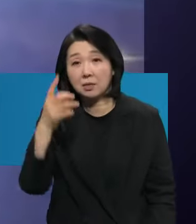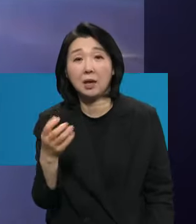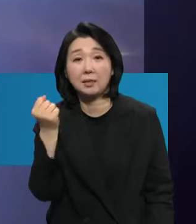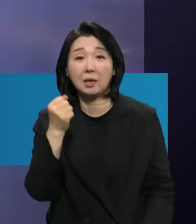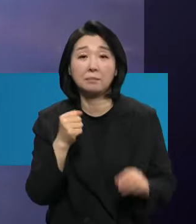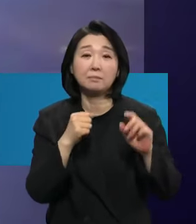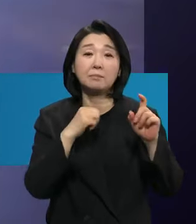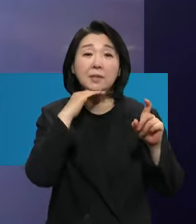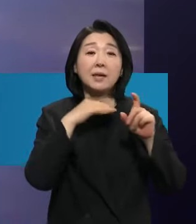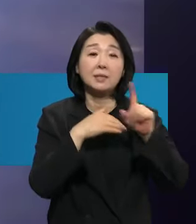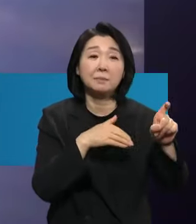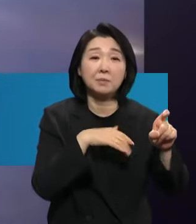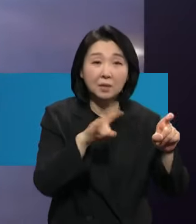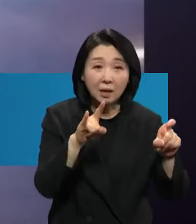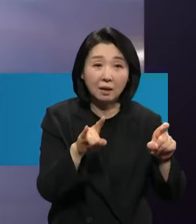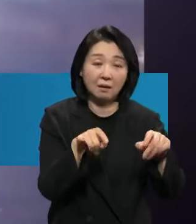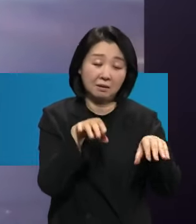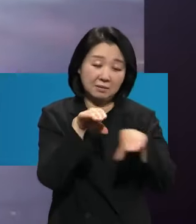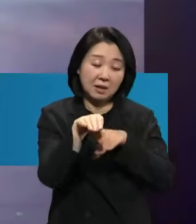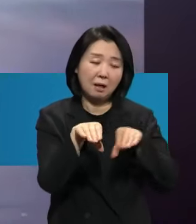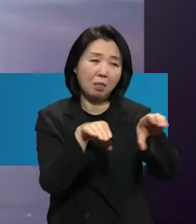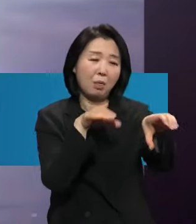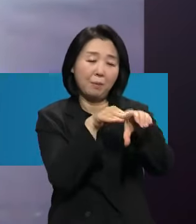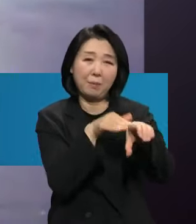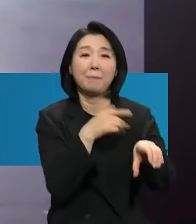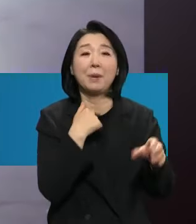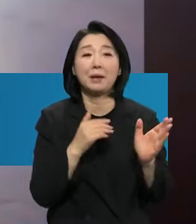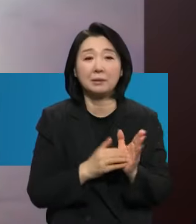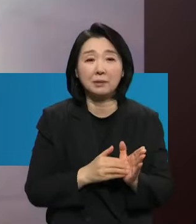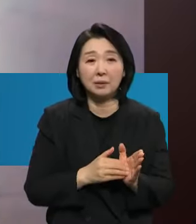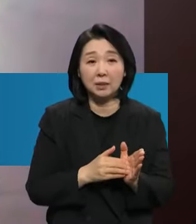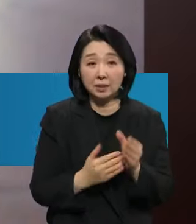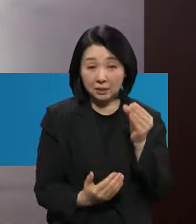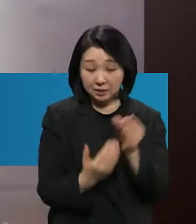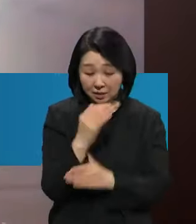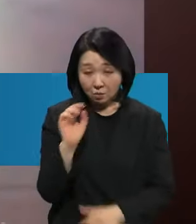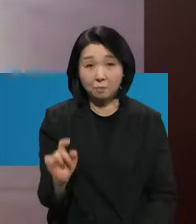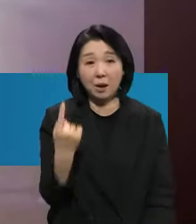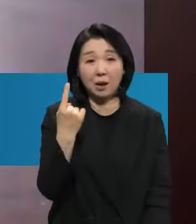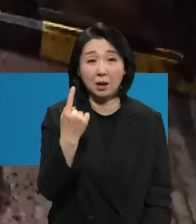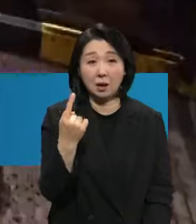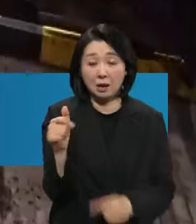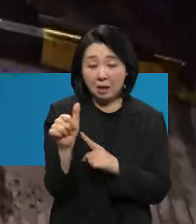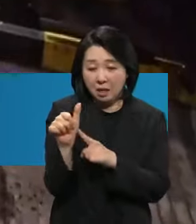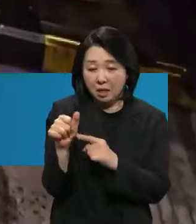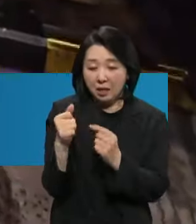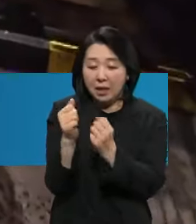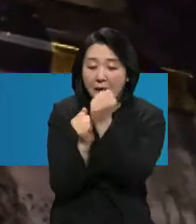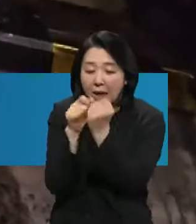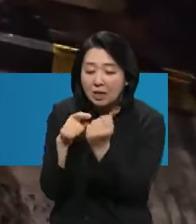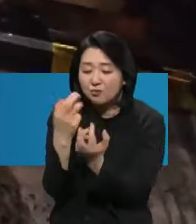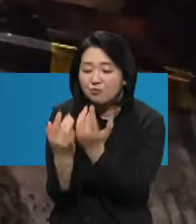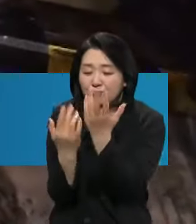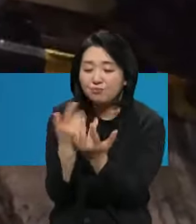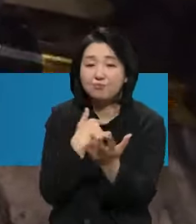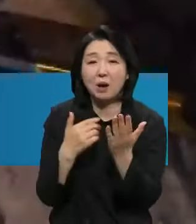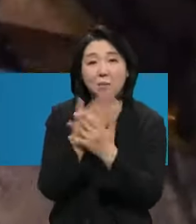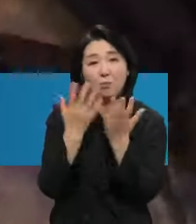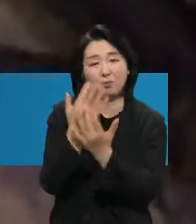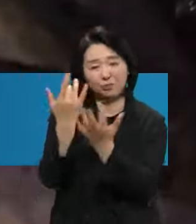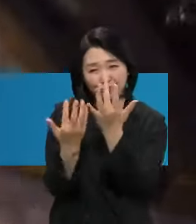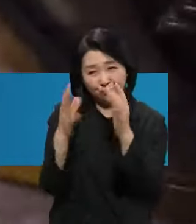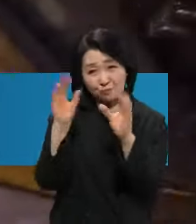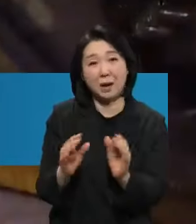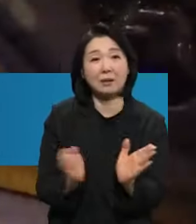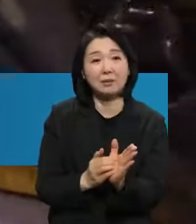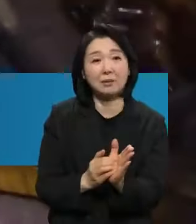몰던 차량이 화물차 두 대를 이따라 들이받았습니다이 사고로의 차량 엔진 쪽에 불이붙어 차가 모두 탔지만